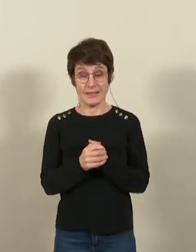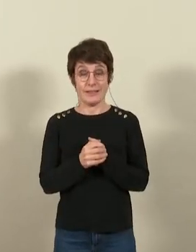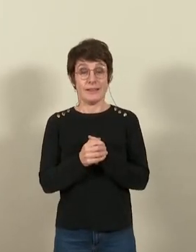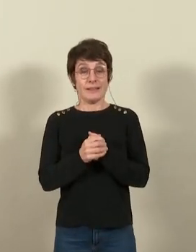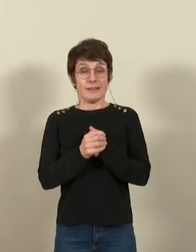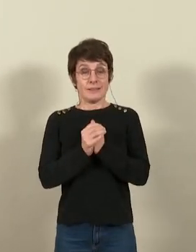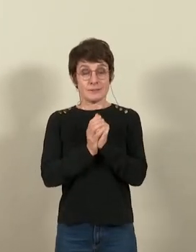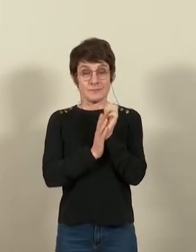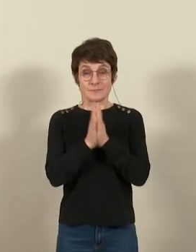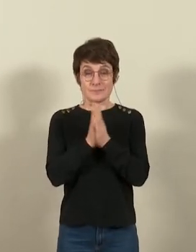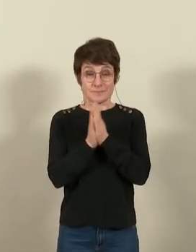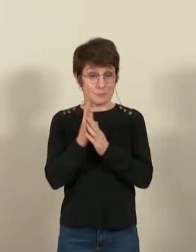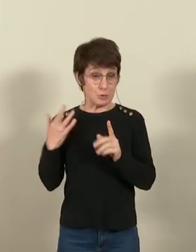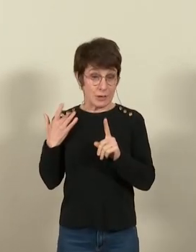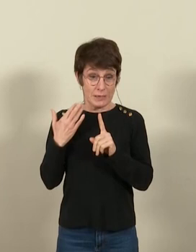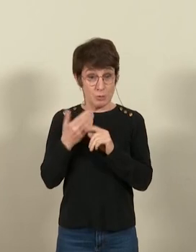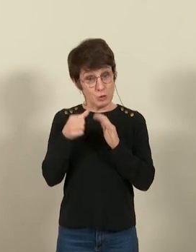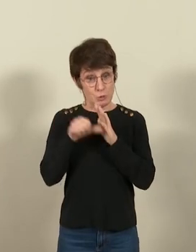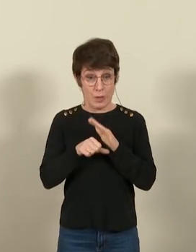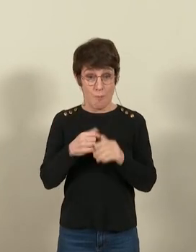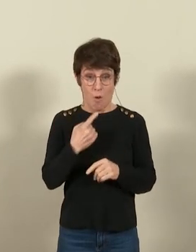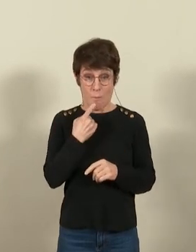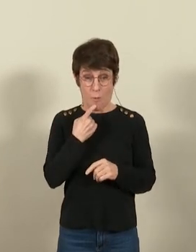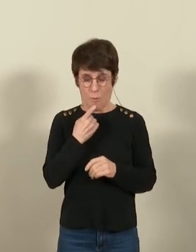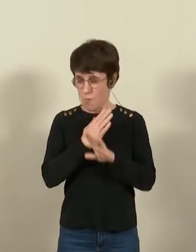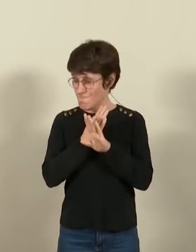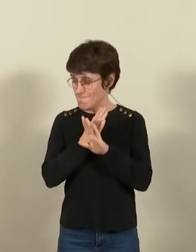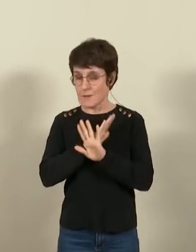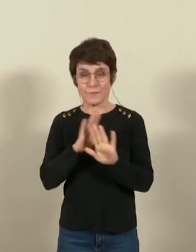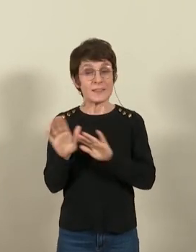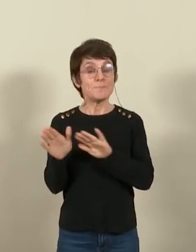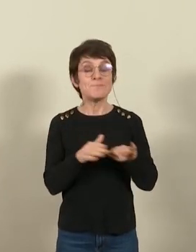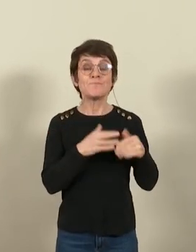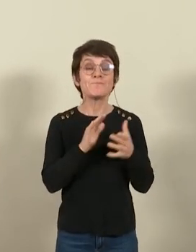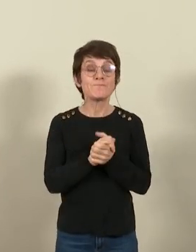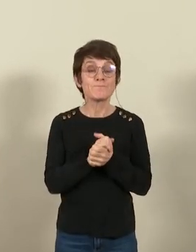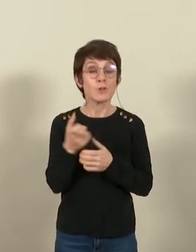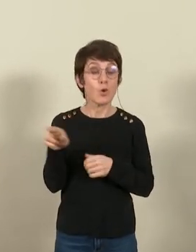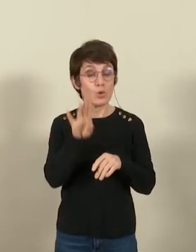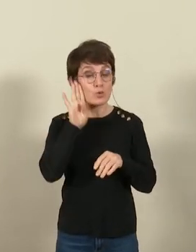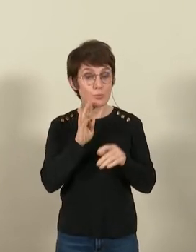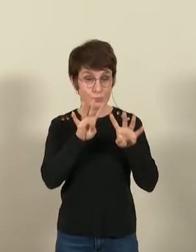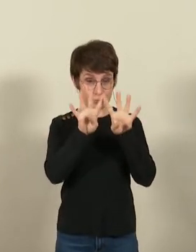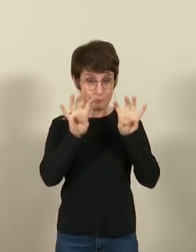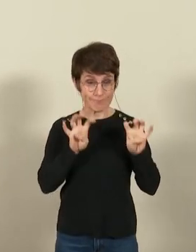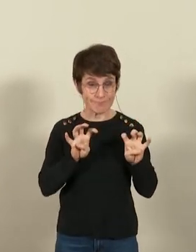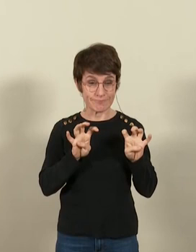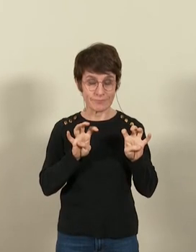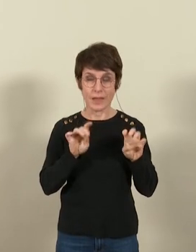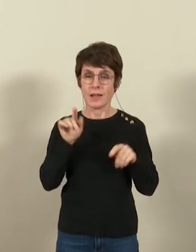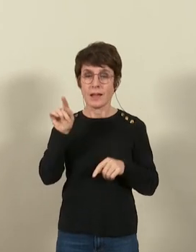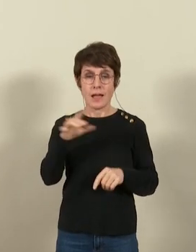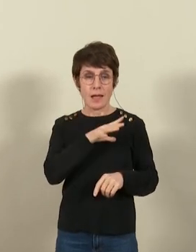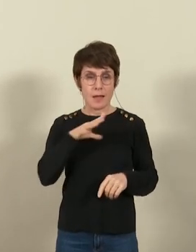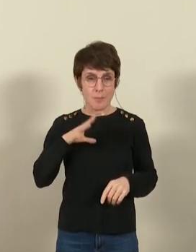euh je vous invite à reprendre place et je redonne la parole à Madame bins non à Madame